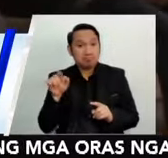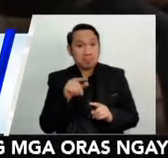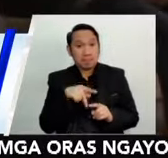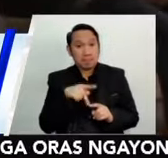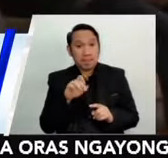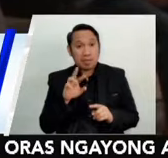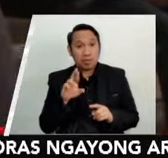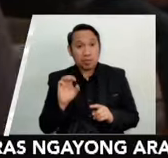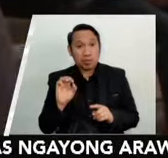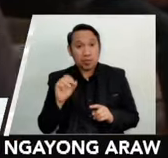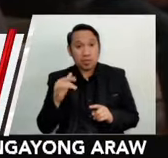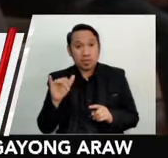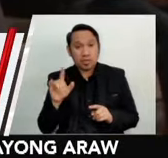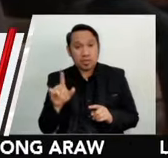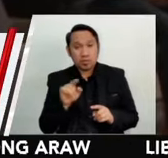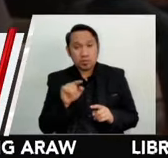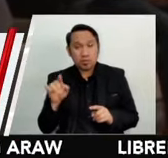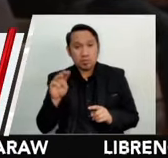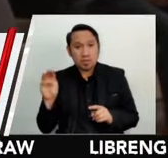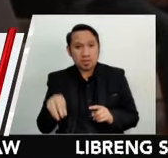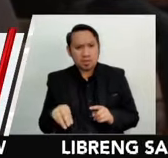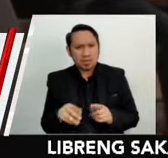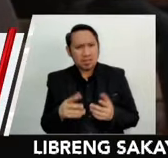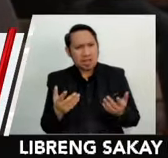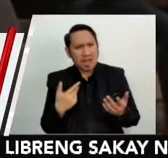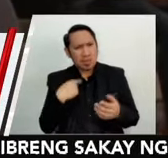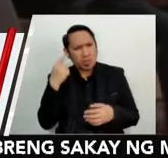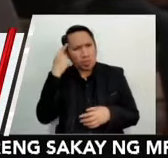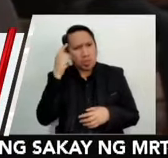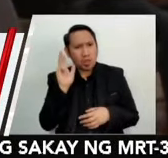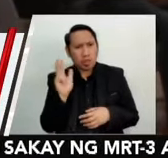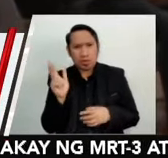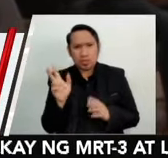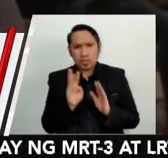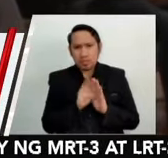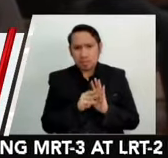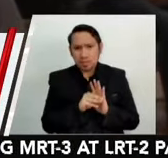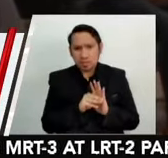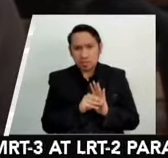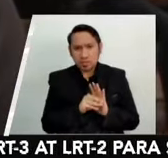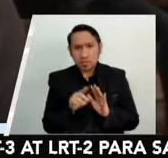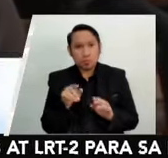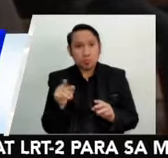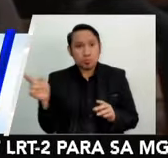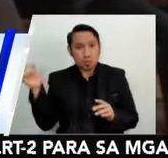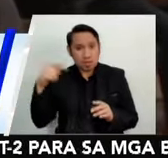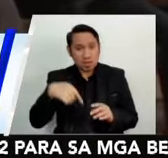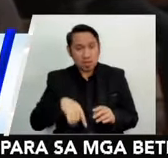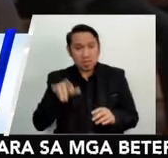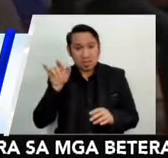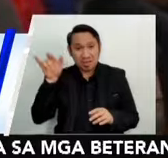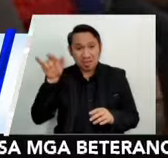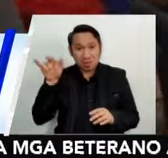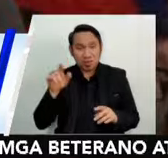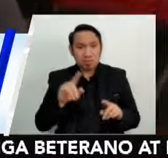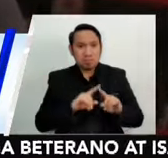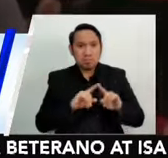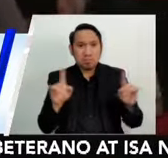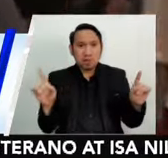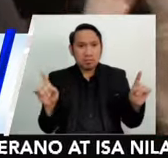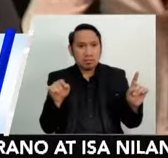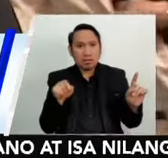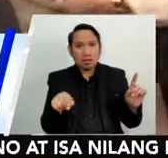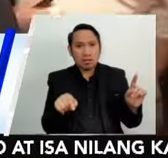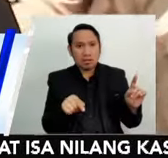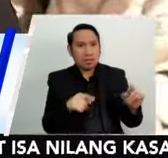be mga 30 minutes lang mula galing doon papunta rito. So inabot ng isa't kalating oras